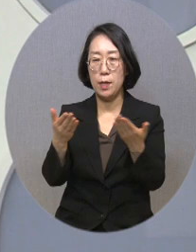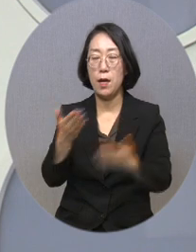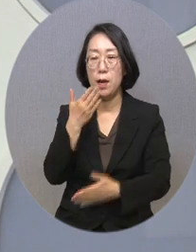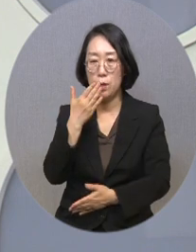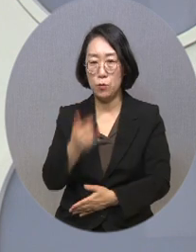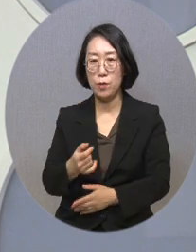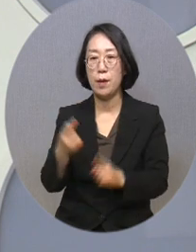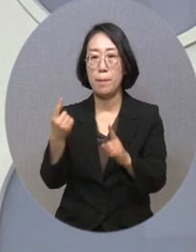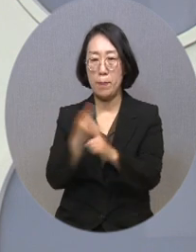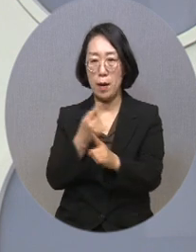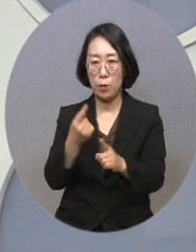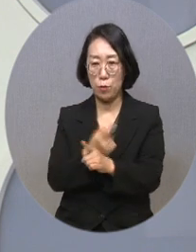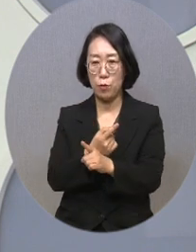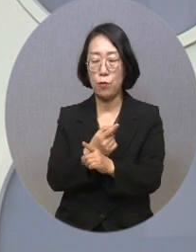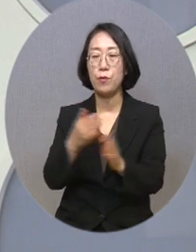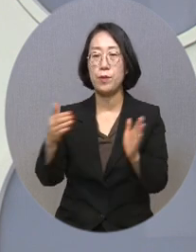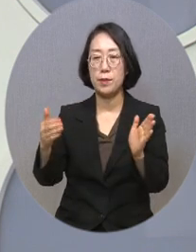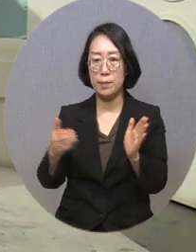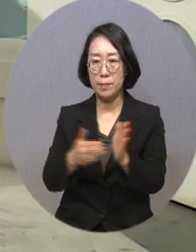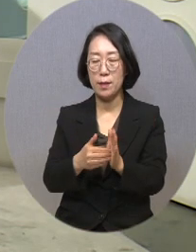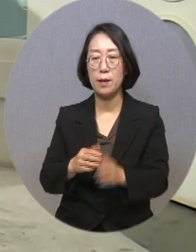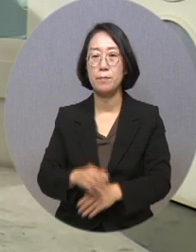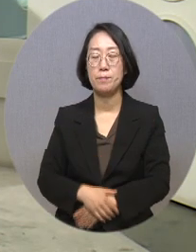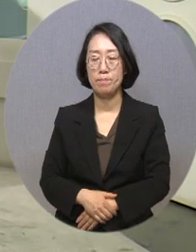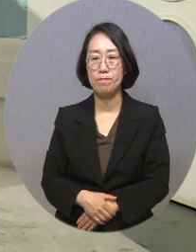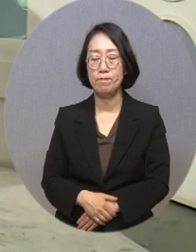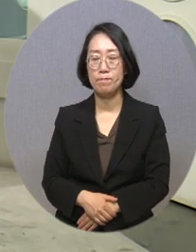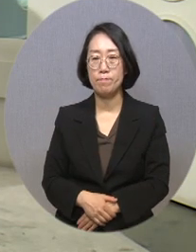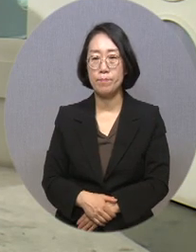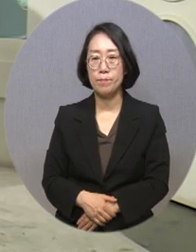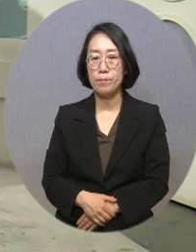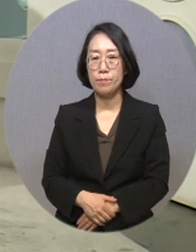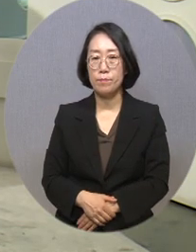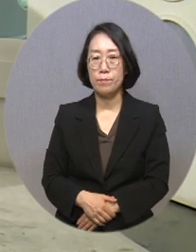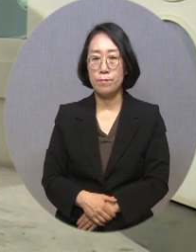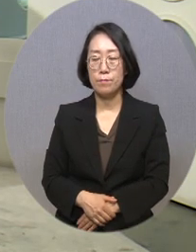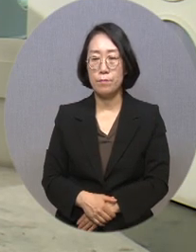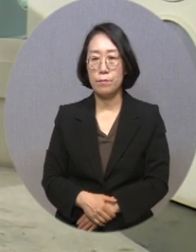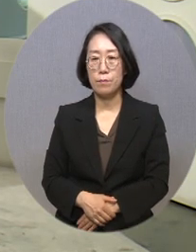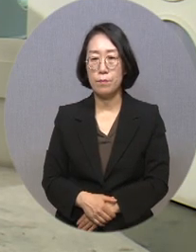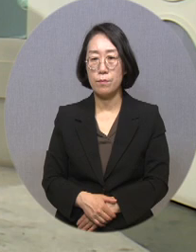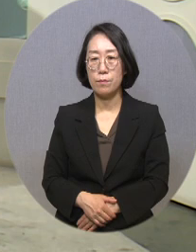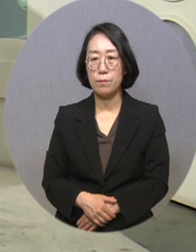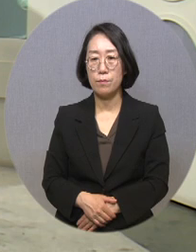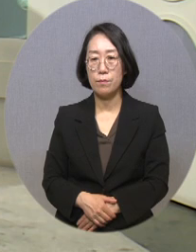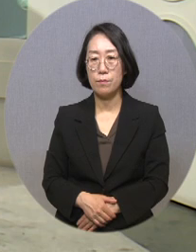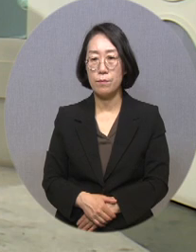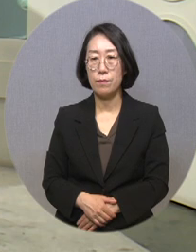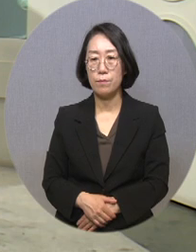개정이 됐다는 그 말씀을 드립니다. 네. 지금